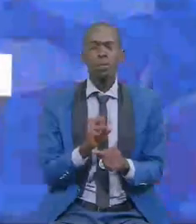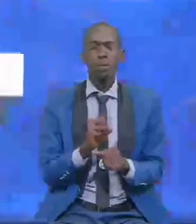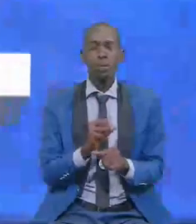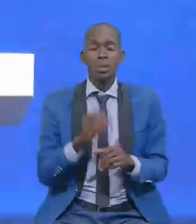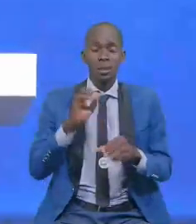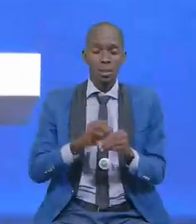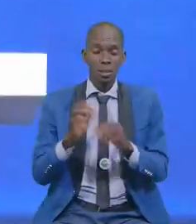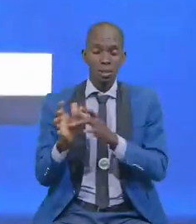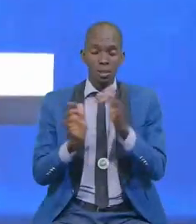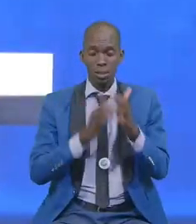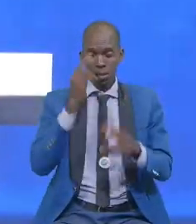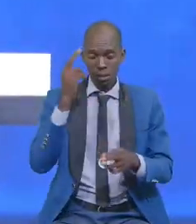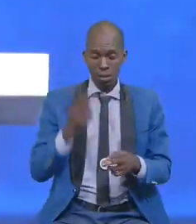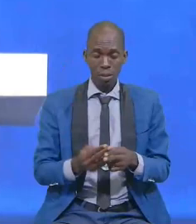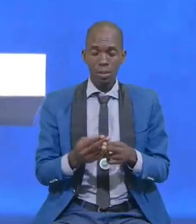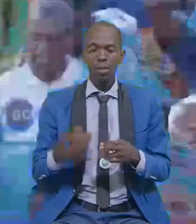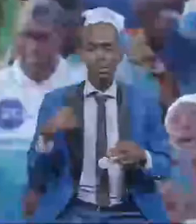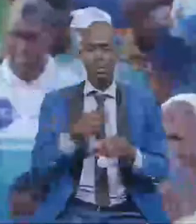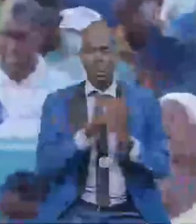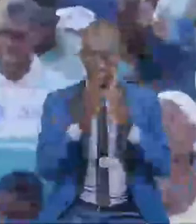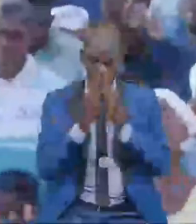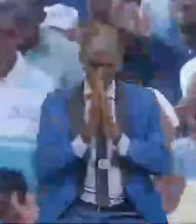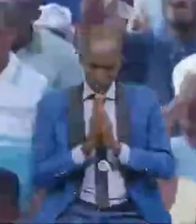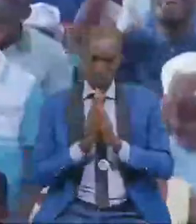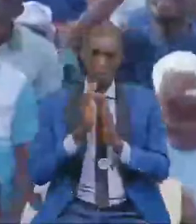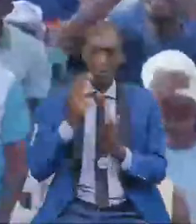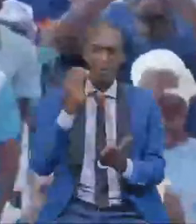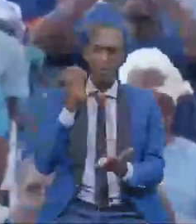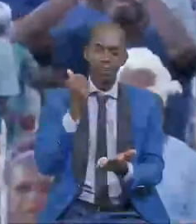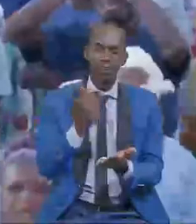Au nom puissant de Jésus, nous prions.